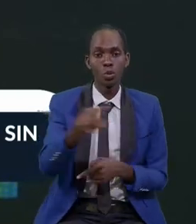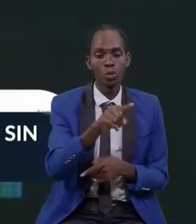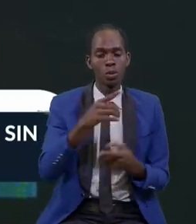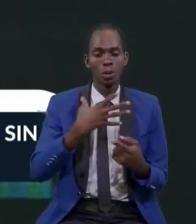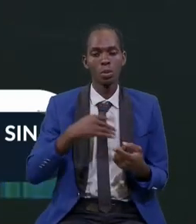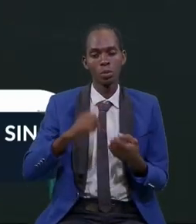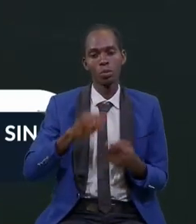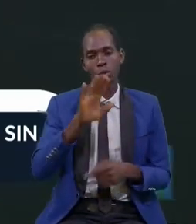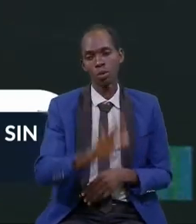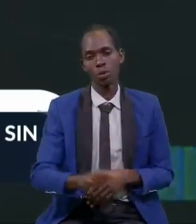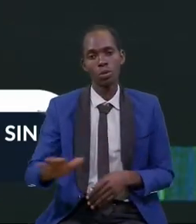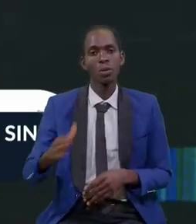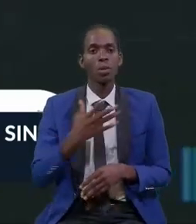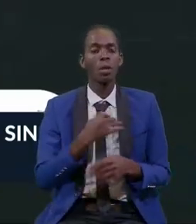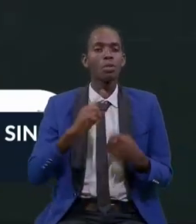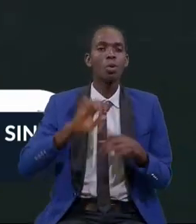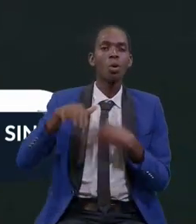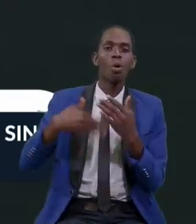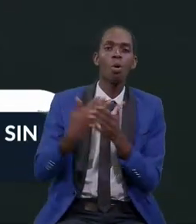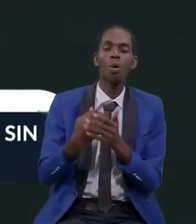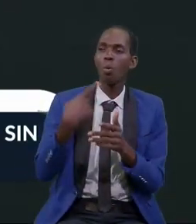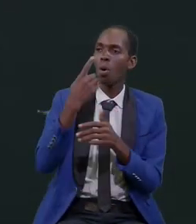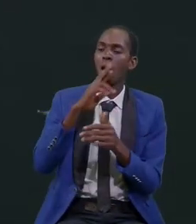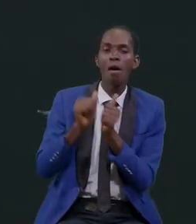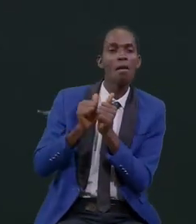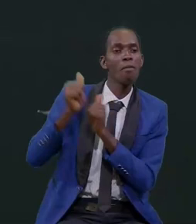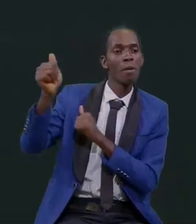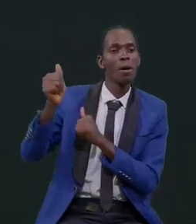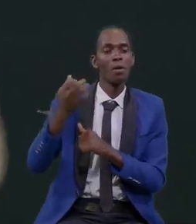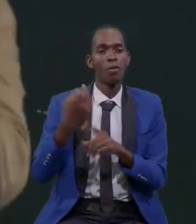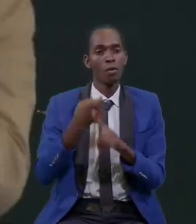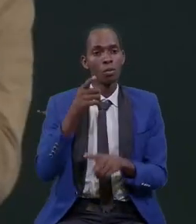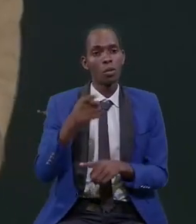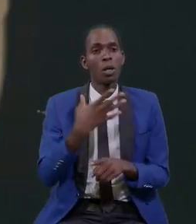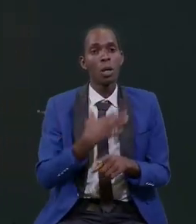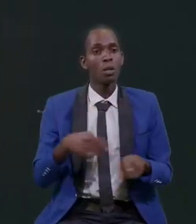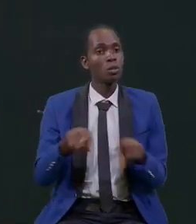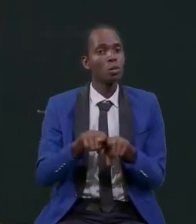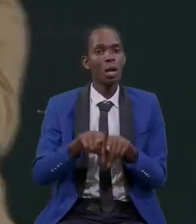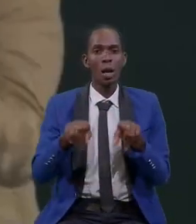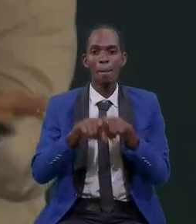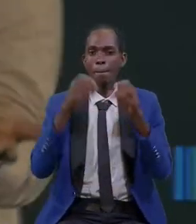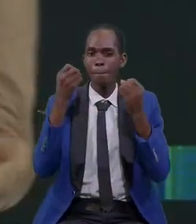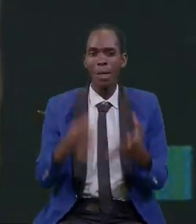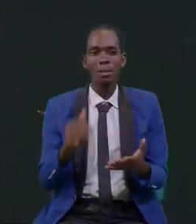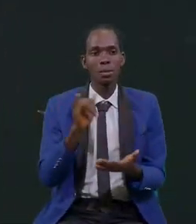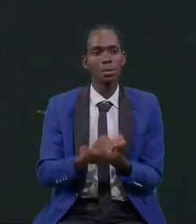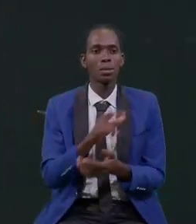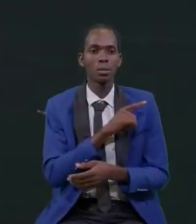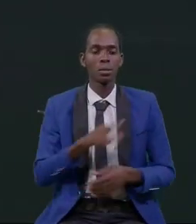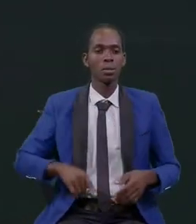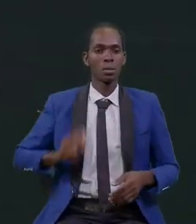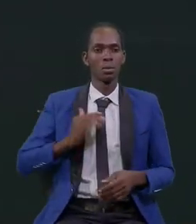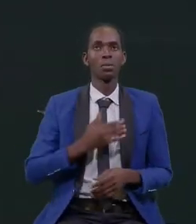pour tous ceux qui sont au loin en aussi grand nombre que notre Seigneur, notre Dieu, les appellera. Maintenant,